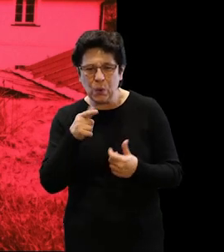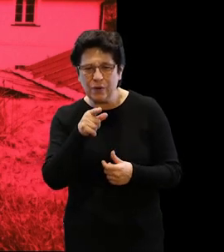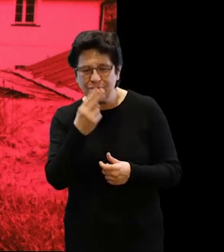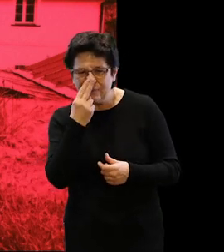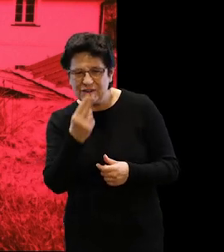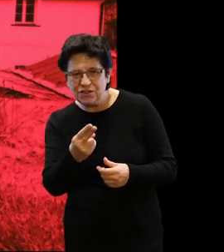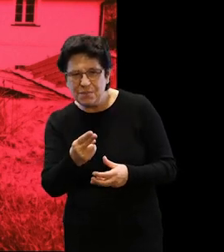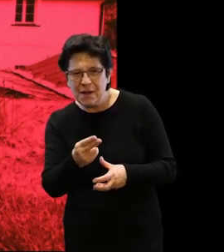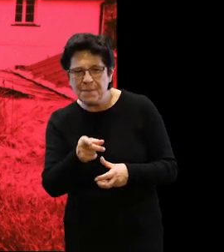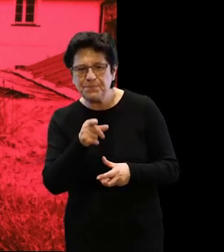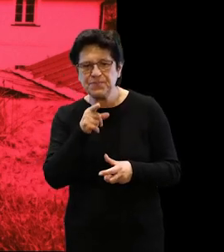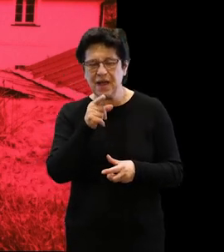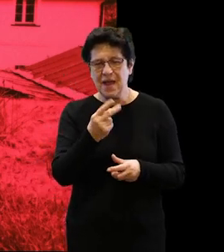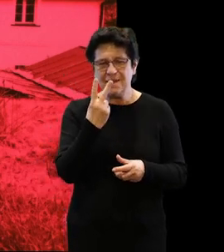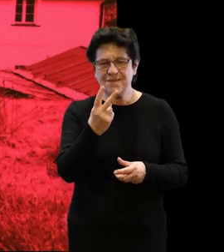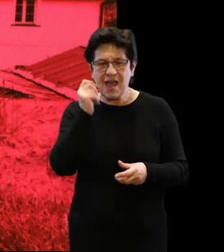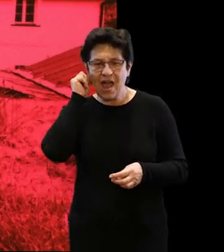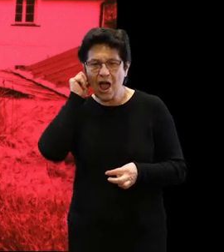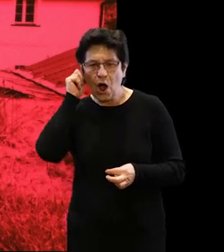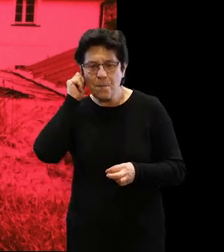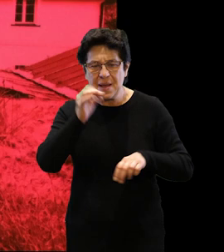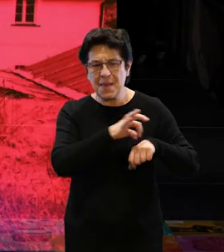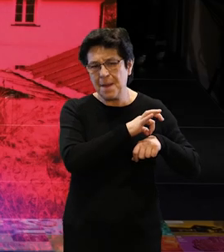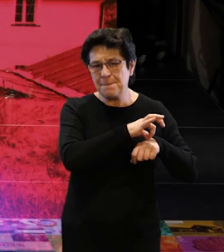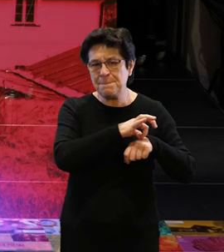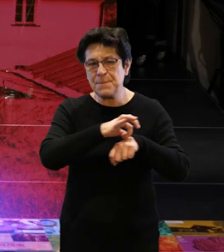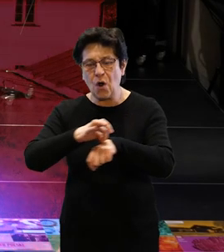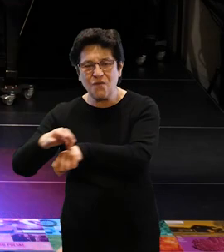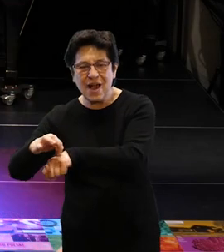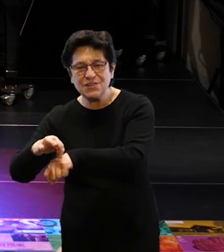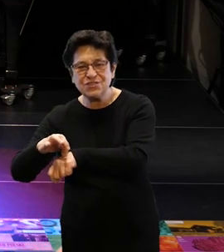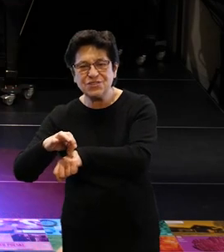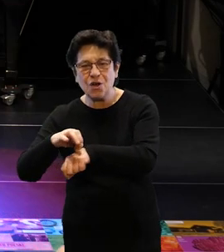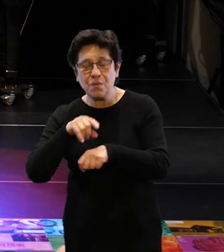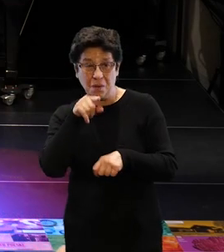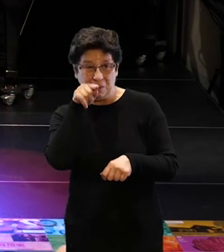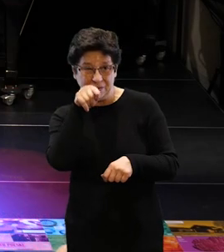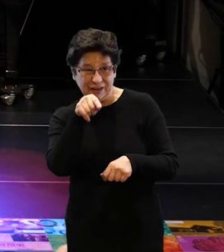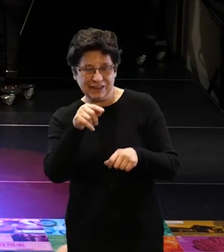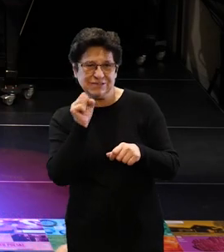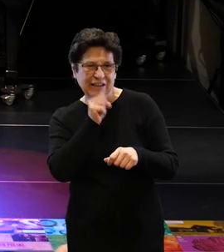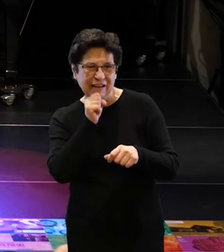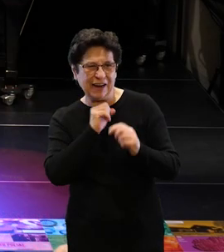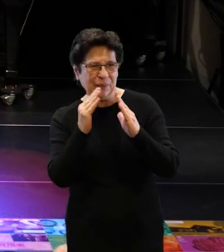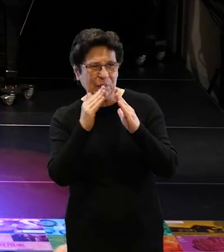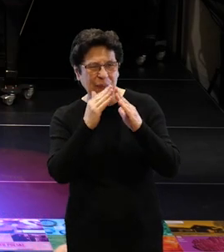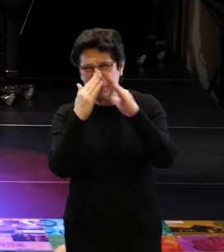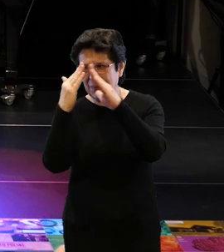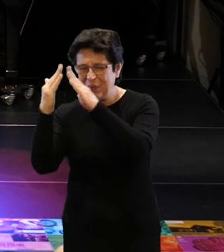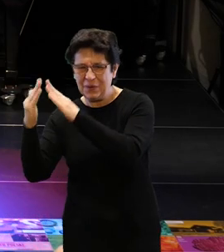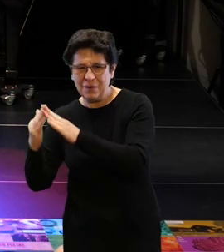widzimy że dwie panie prowadzą właśnie taki skansen i jestem przekonany